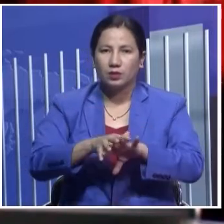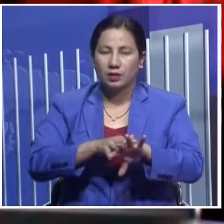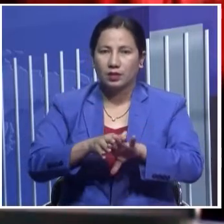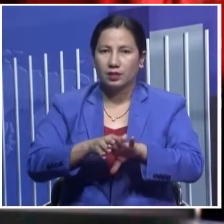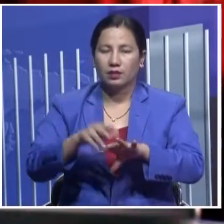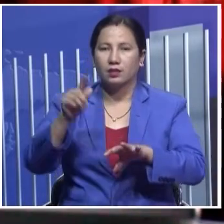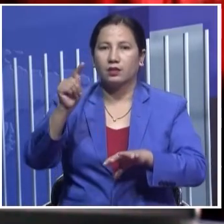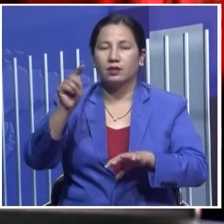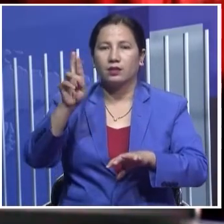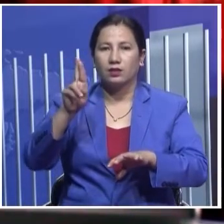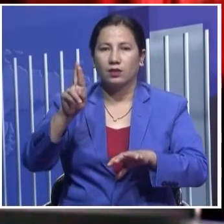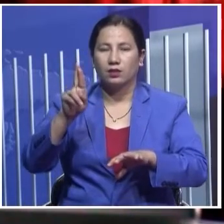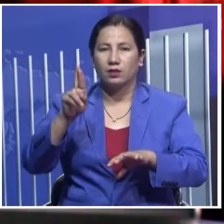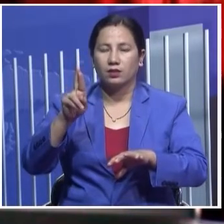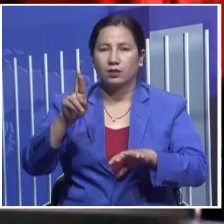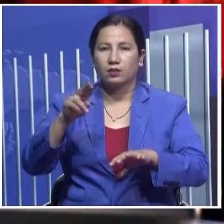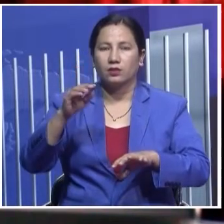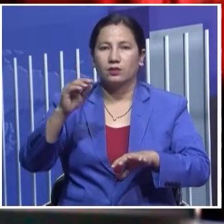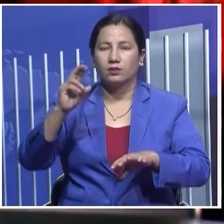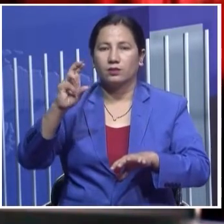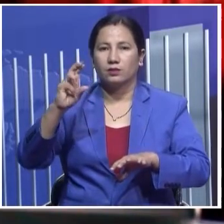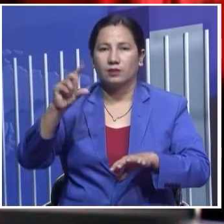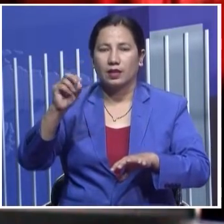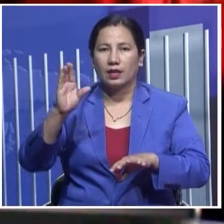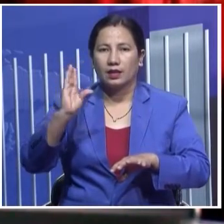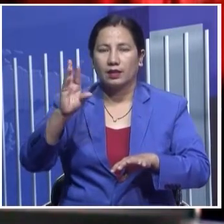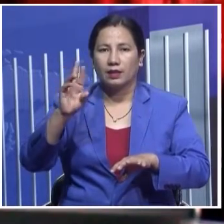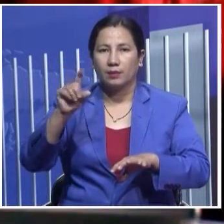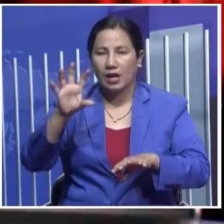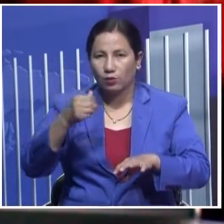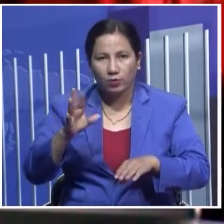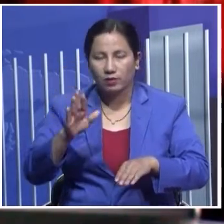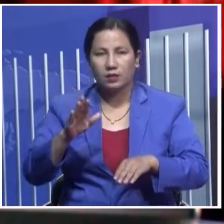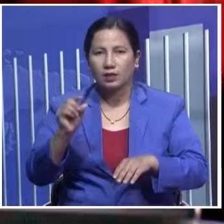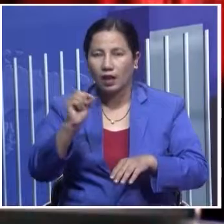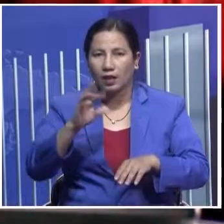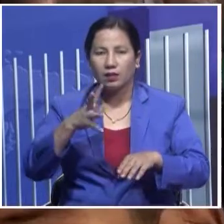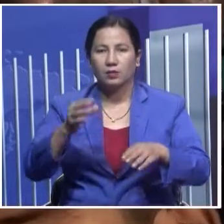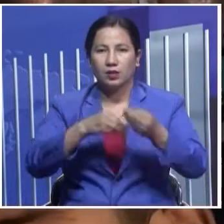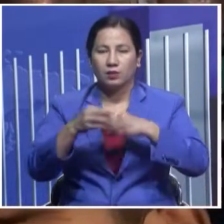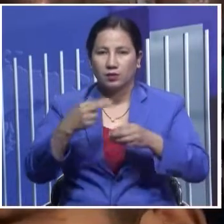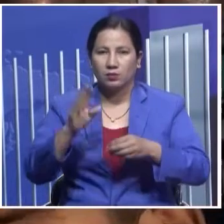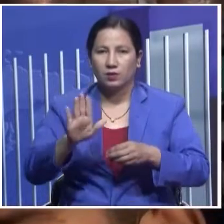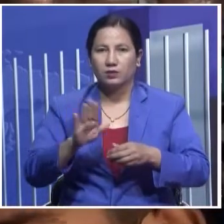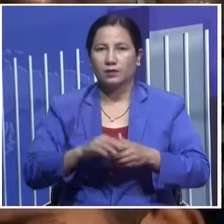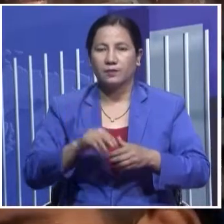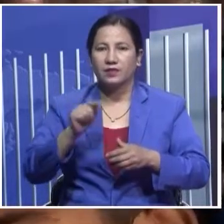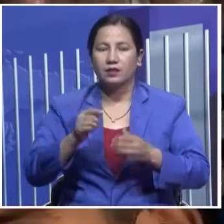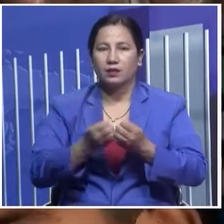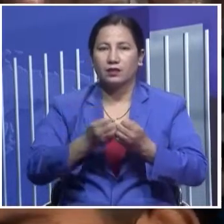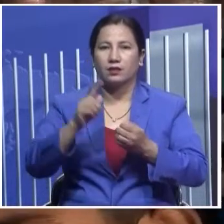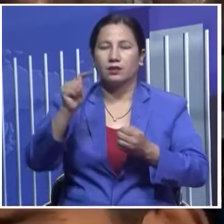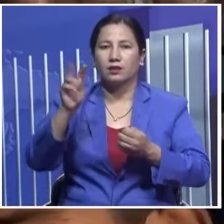करदाताहरूले करको दायरामा आउनु भएको छैन, स्थायी लेखा नम्बर नलिकन कारोबार गर्नुभएको छ। त्यसै गरी